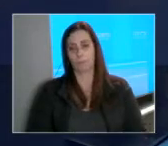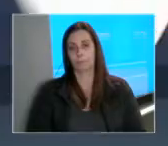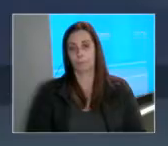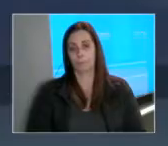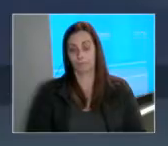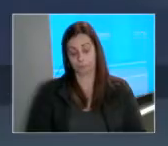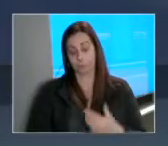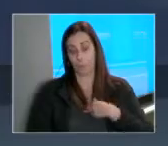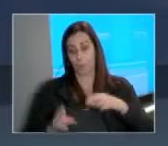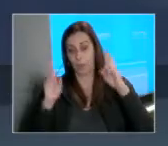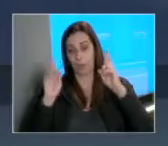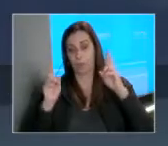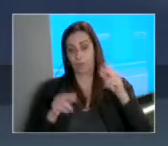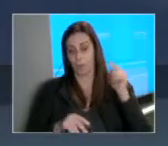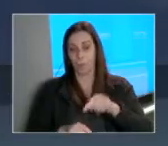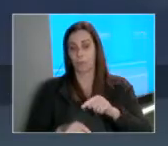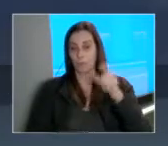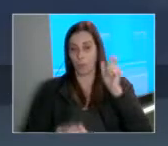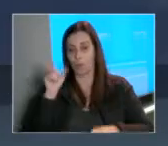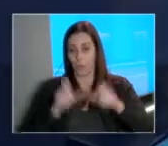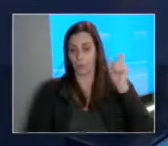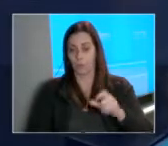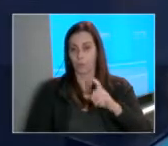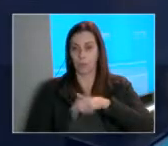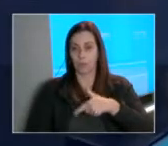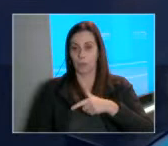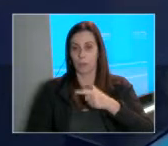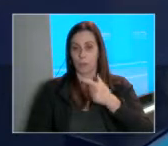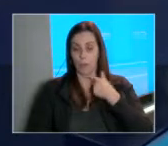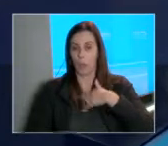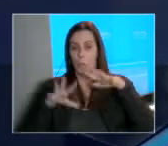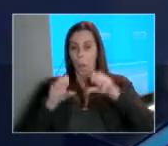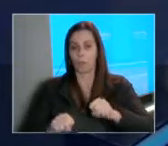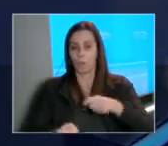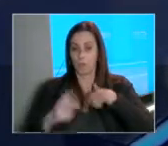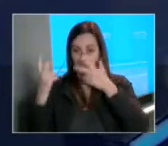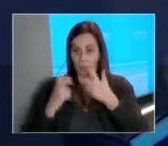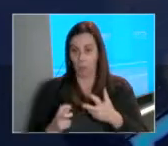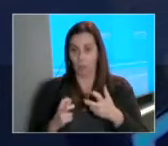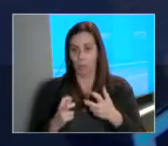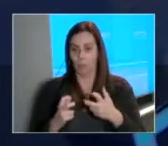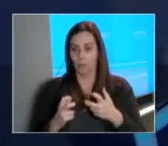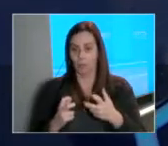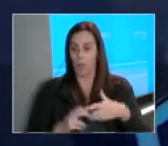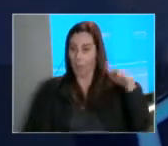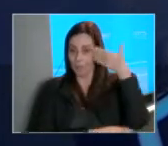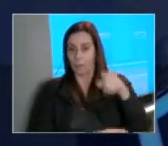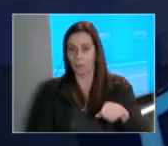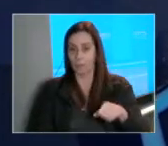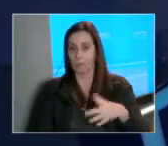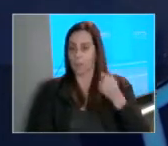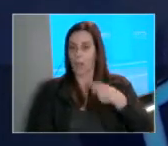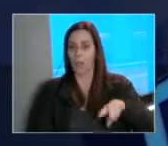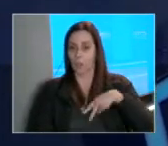אנחנו כולנו תקווה. אנחנו באנו לפה כתושבים, ועיריית תל אביב קוראת לנו פולשים. אני מצפה שהמדינה